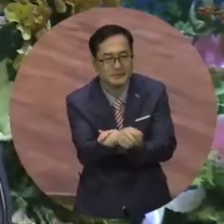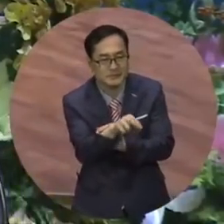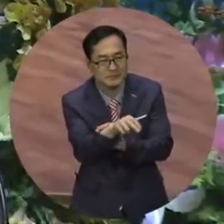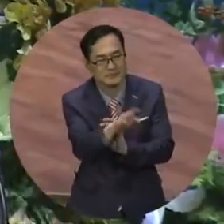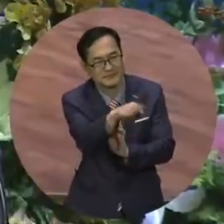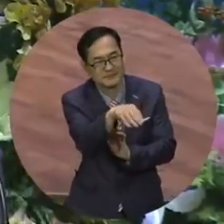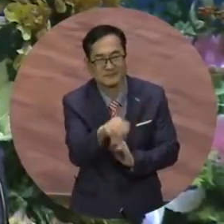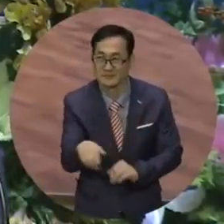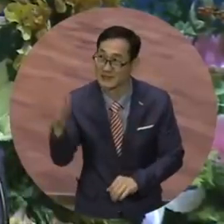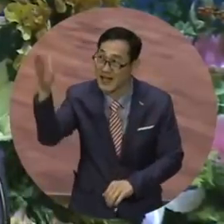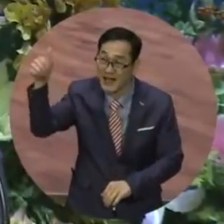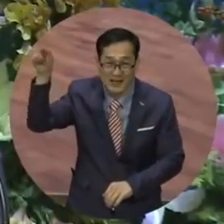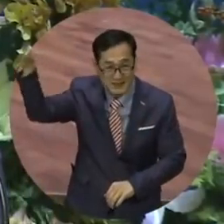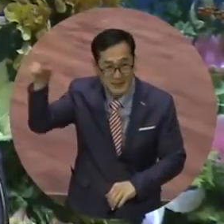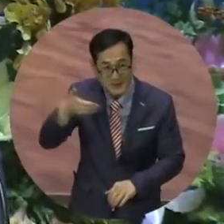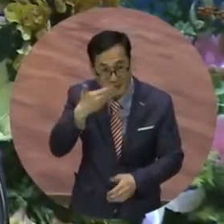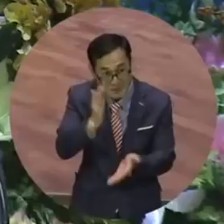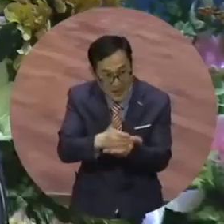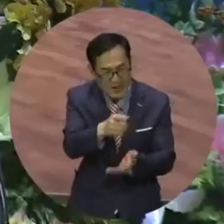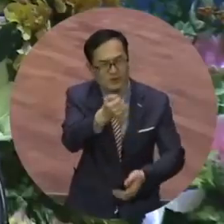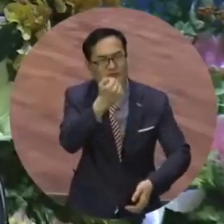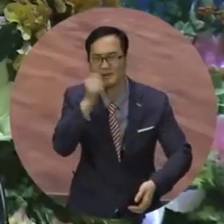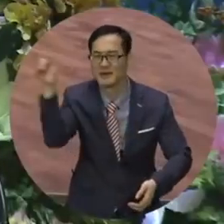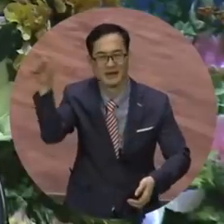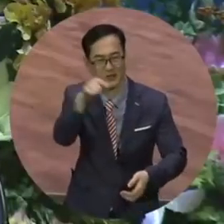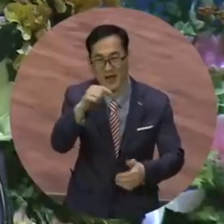따먹게 만들었어요. 속였어요.